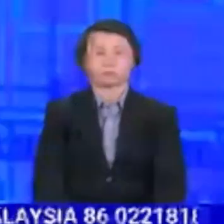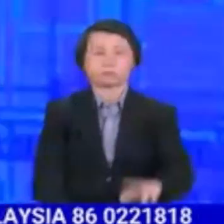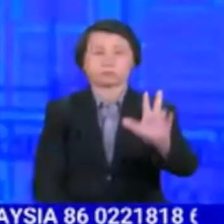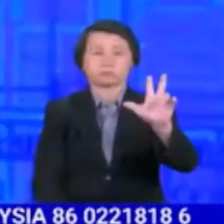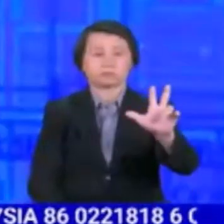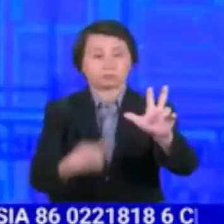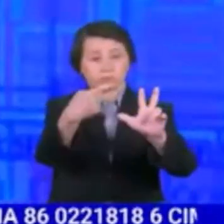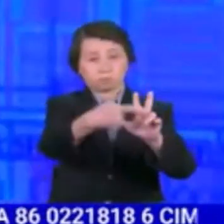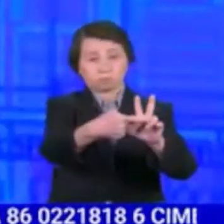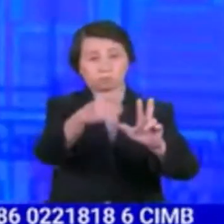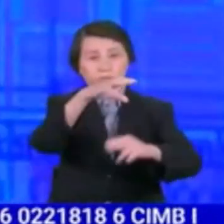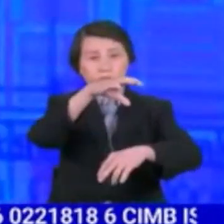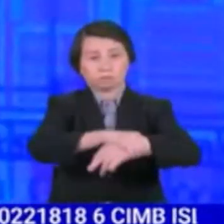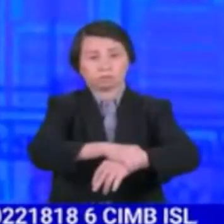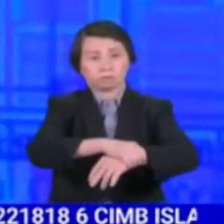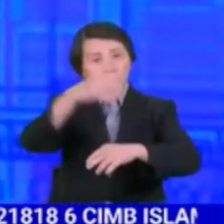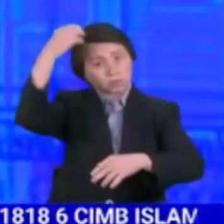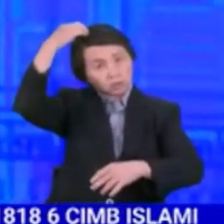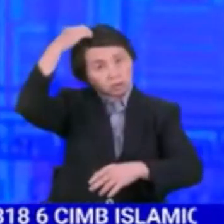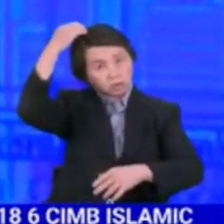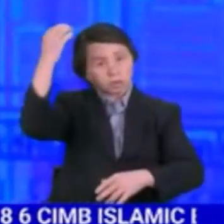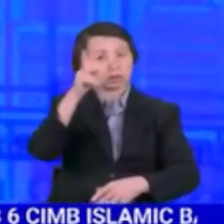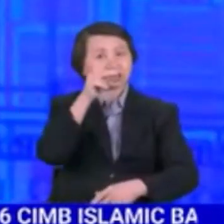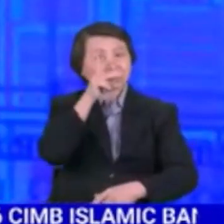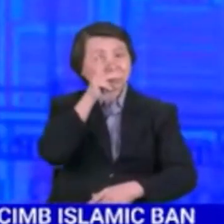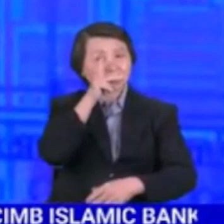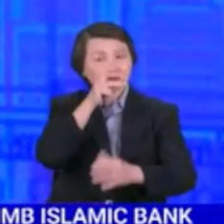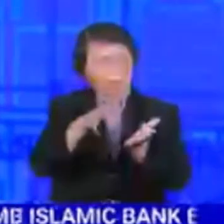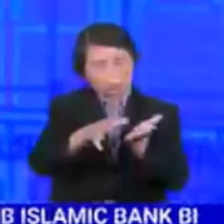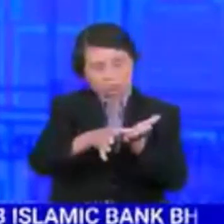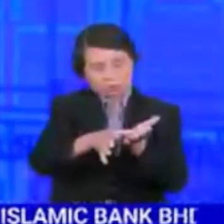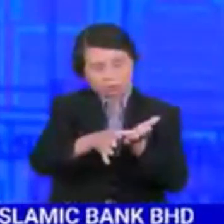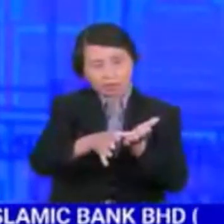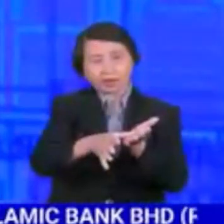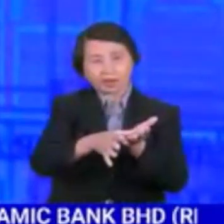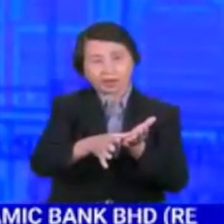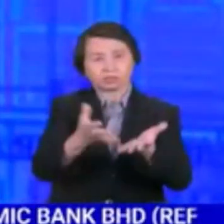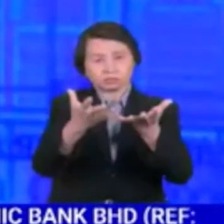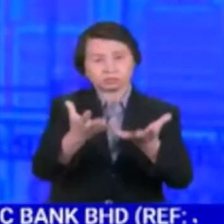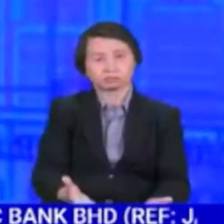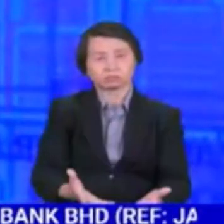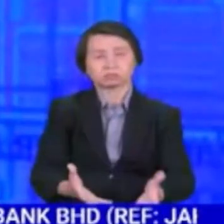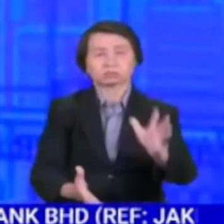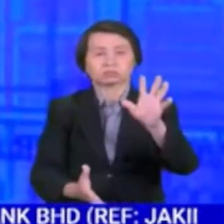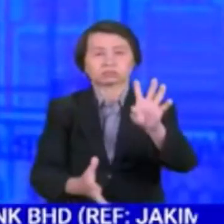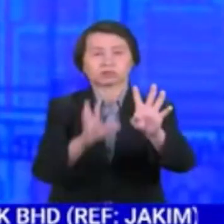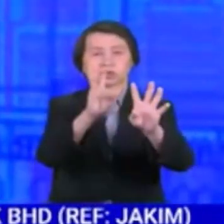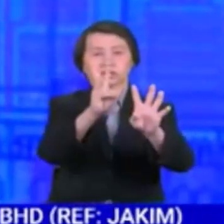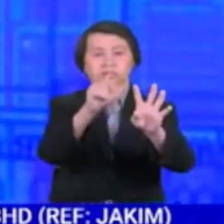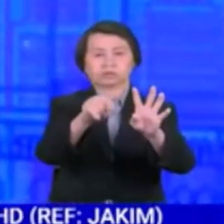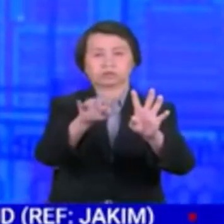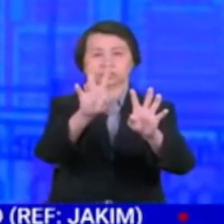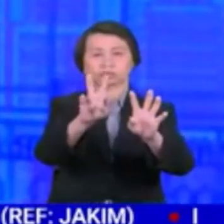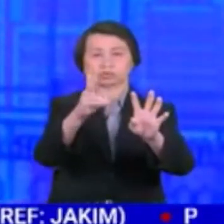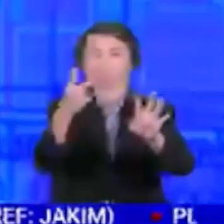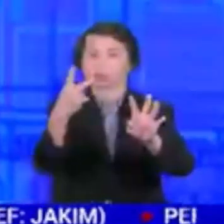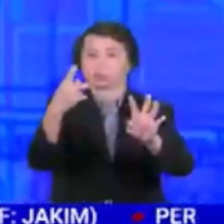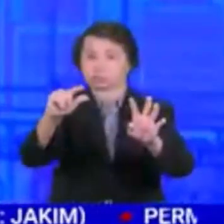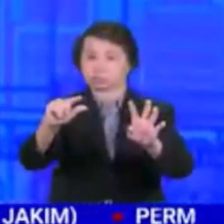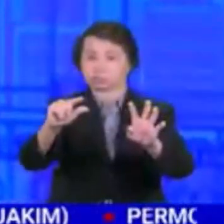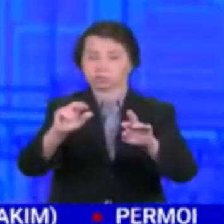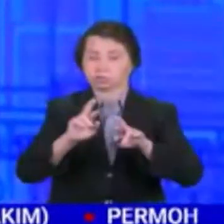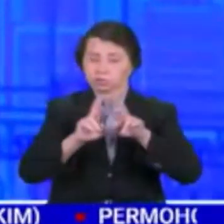Tiga individu ditahan sekitar Selangor dan Kedah bersama dadah jenis heroin seberat kira-kira 46.7